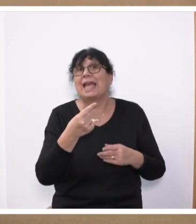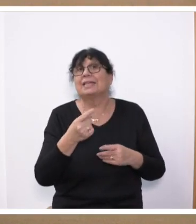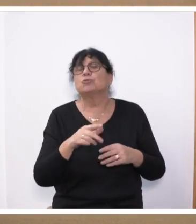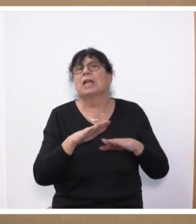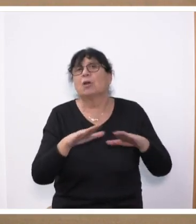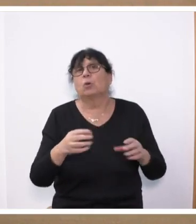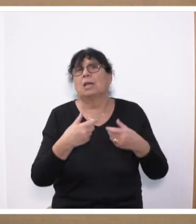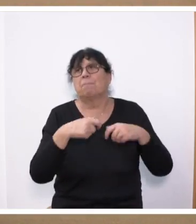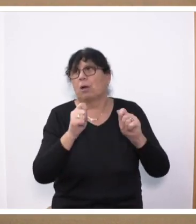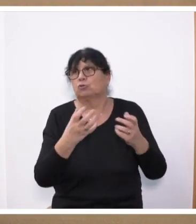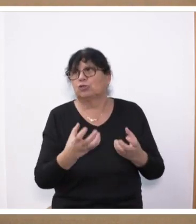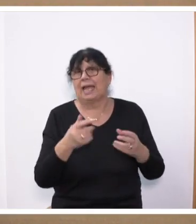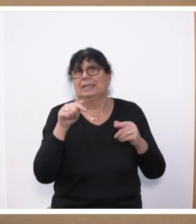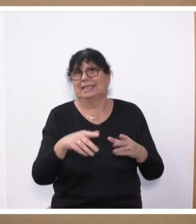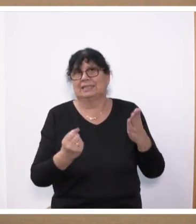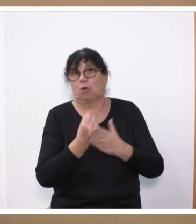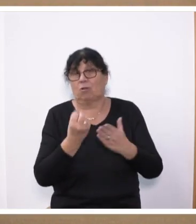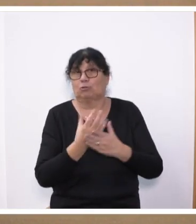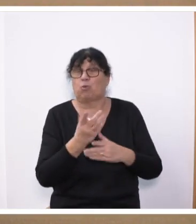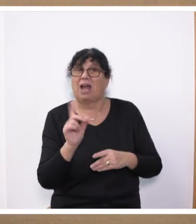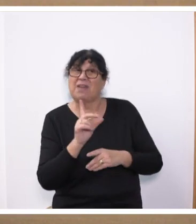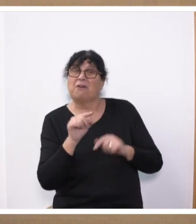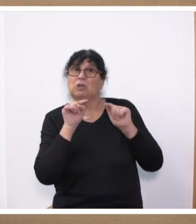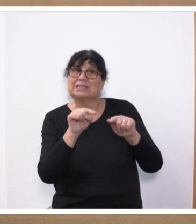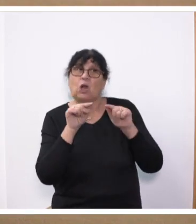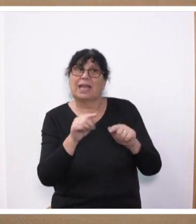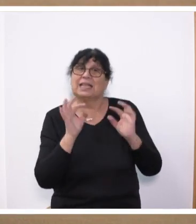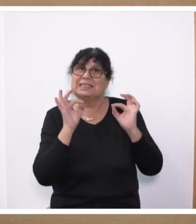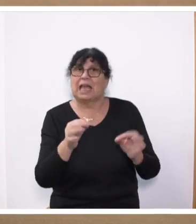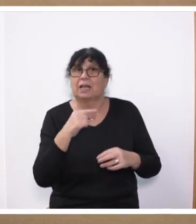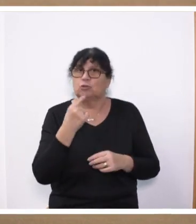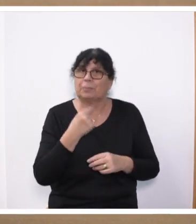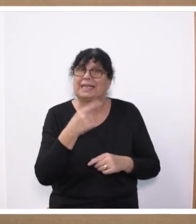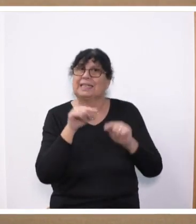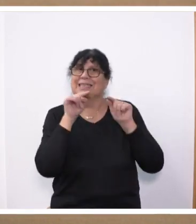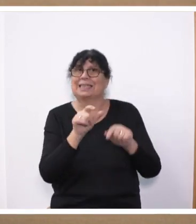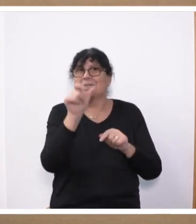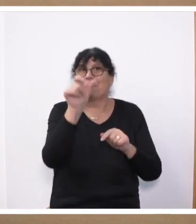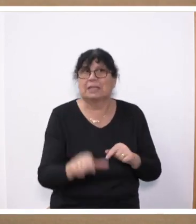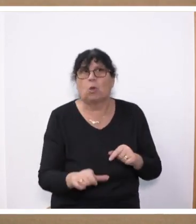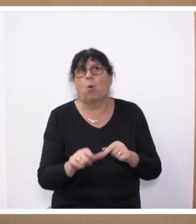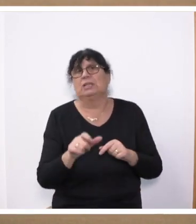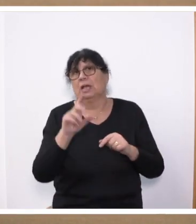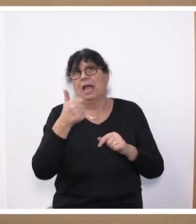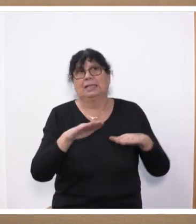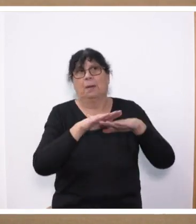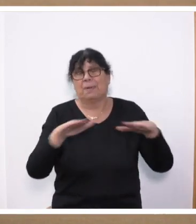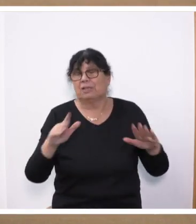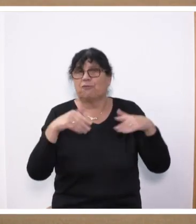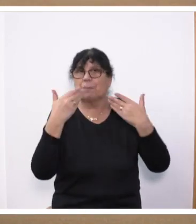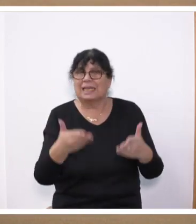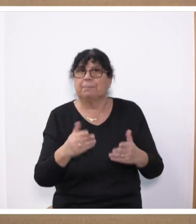Kultur. Wer von solchen Dingen spricht und diese Person auch noch eine Plattform gibt,